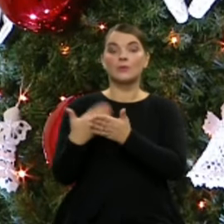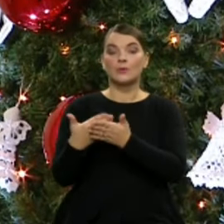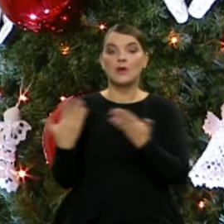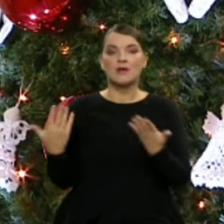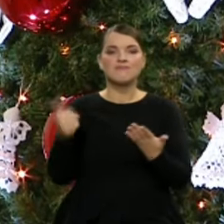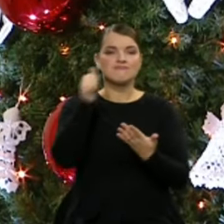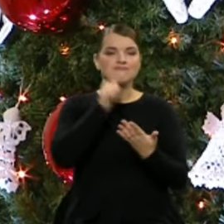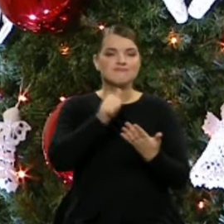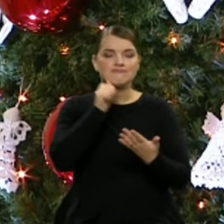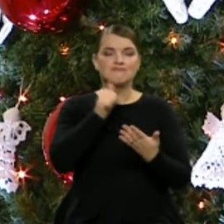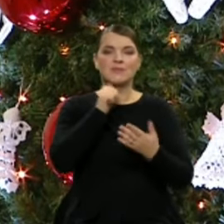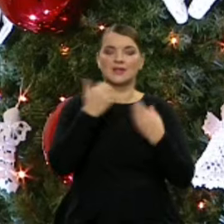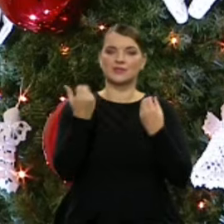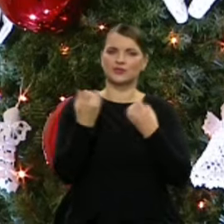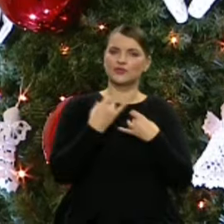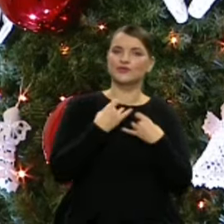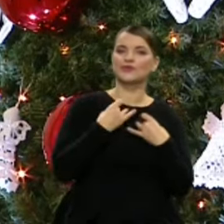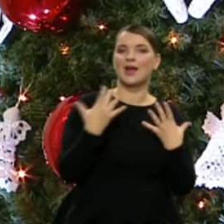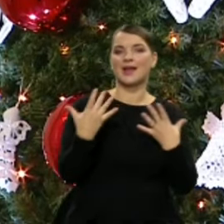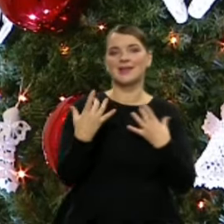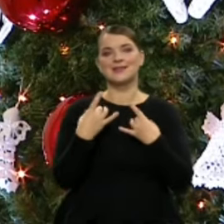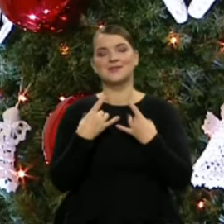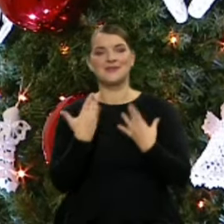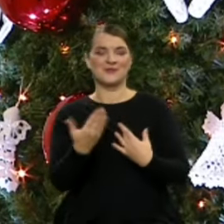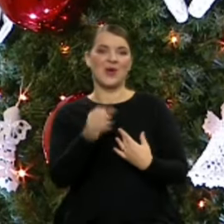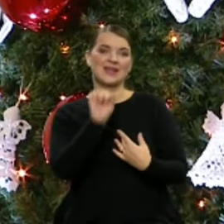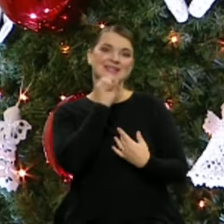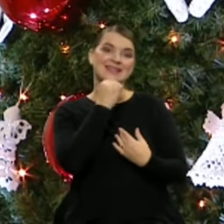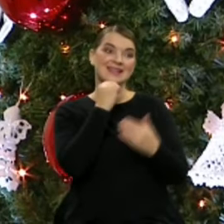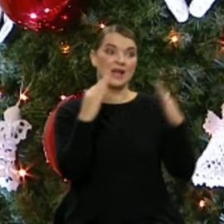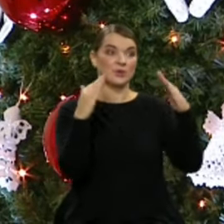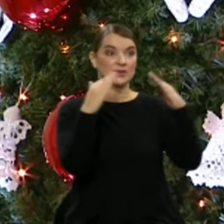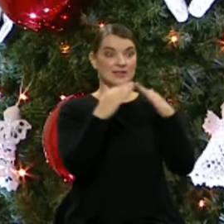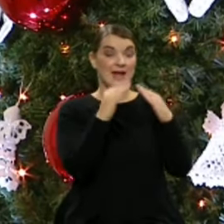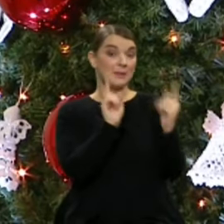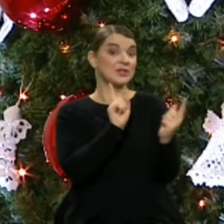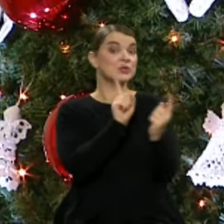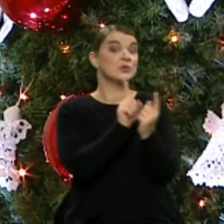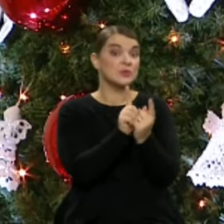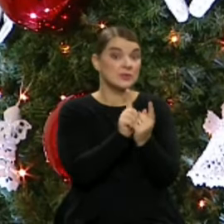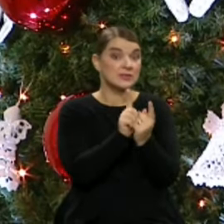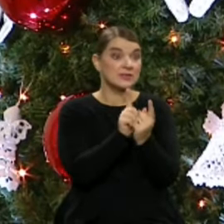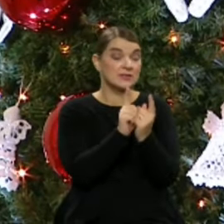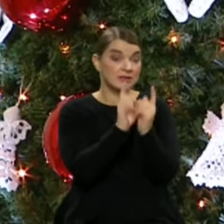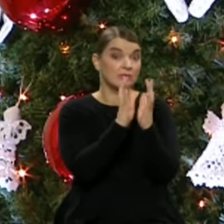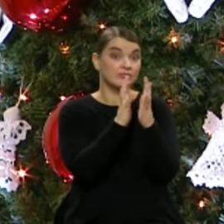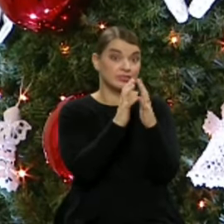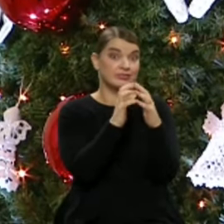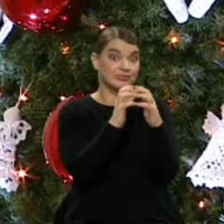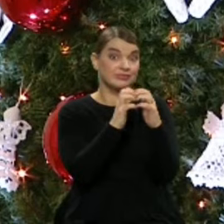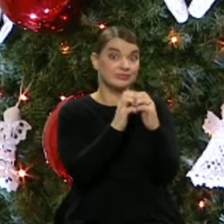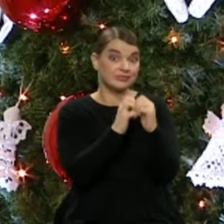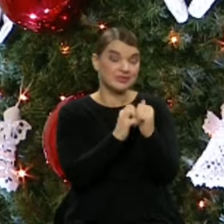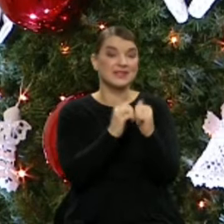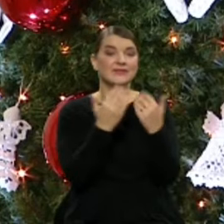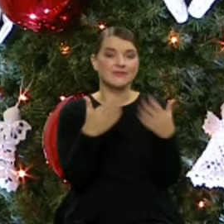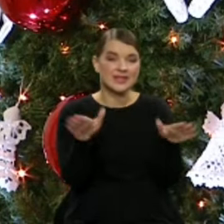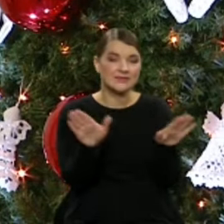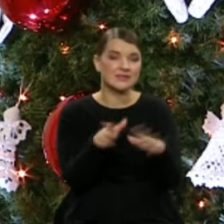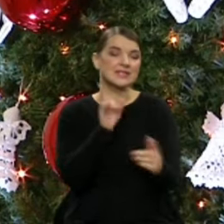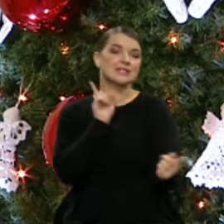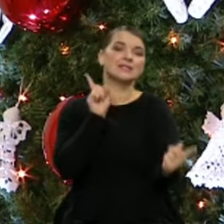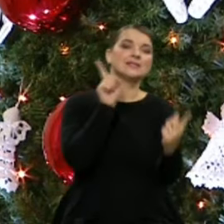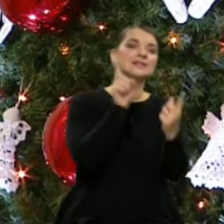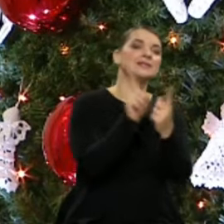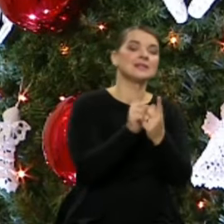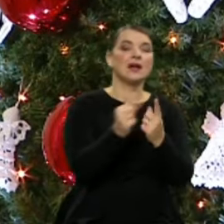kartą švenčiame susitikę senelių namuose, kurie jau ir griūva tuo tarpu, bet mes visi ten susirenkame tam,